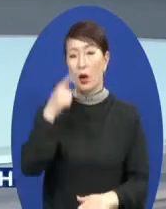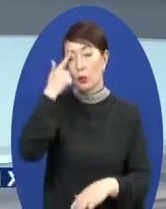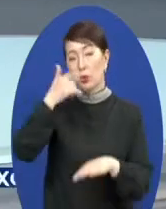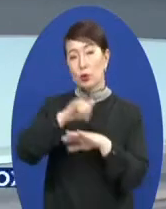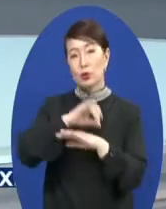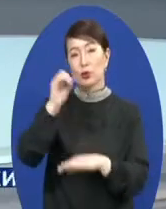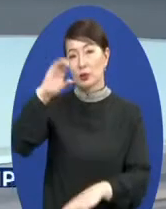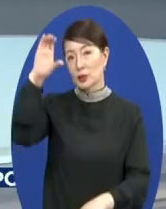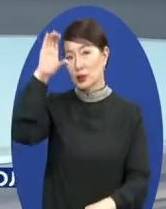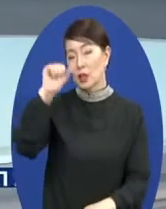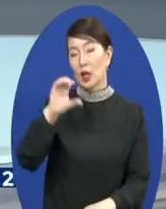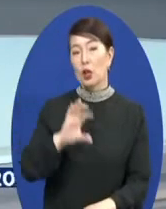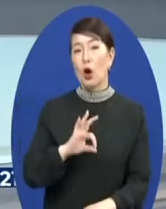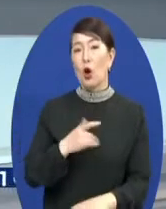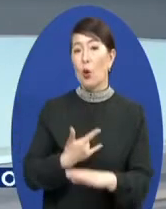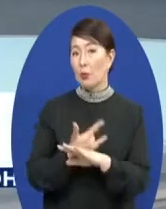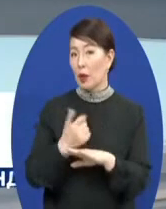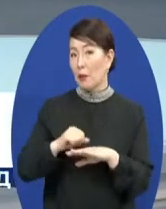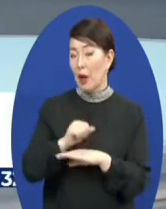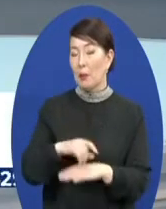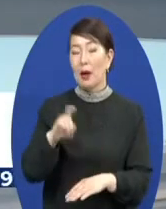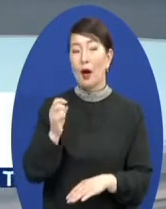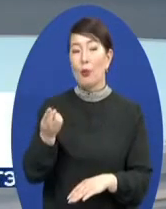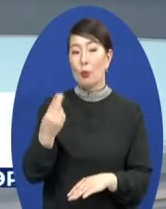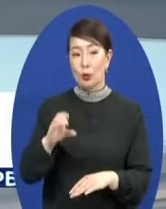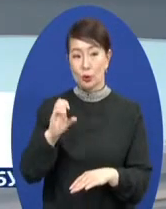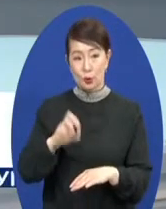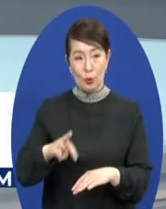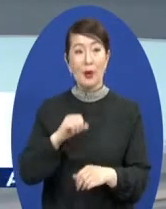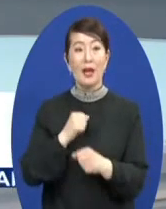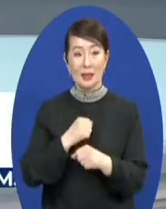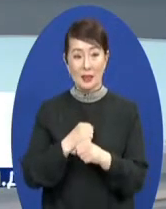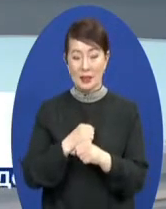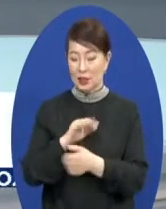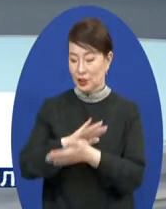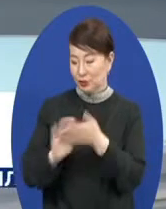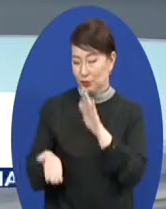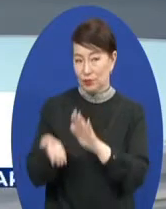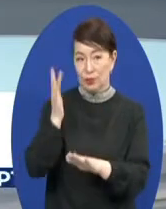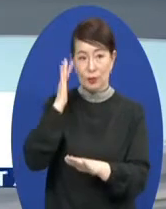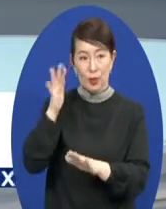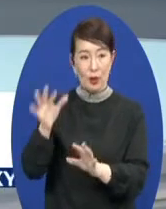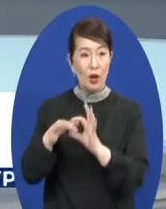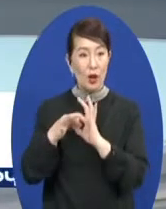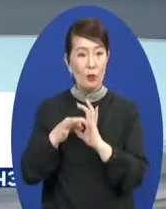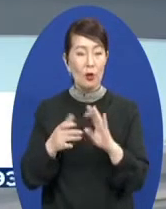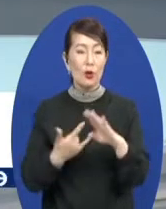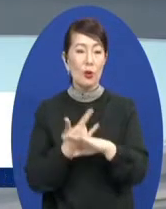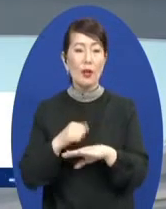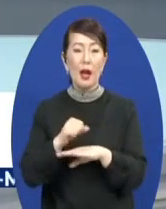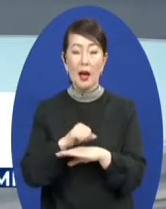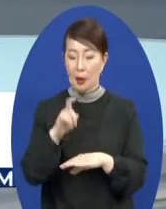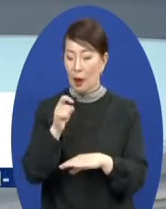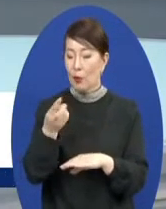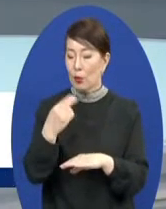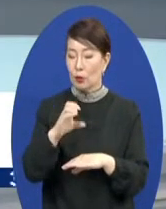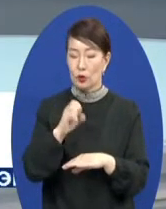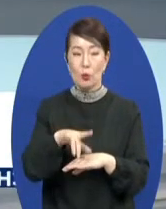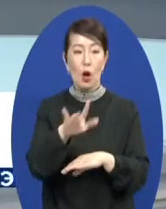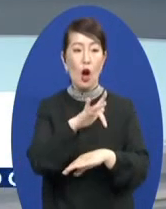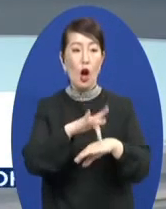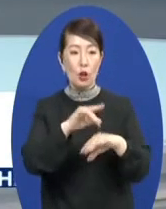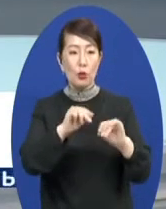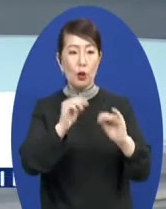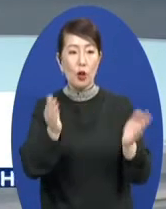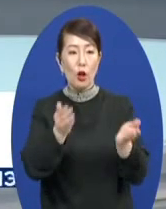Монголын ерөнхий сайд Өмнөгоо аймгийн Хамбог суманд ажиллаж, за засгийн газраас хэрэгжүүлж байгаа шин сэргэлтийн бодлогын хүрээнд Өмнөгоо аймгийн Хамбог сумыг